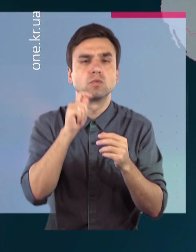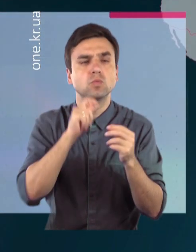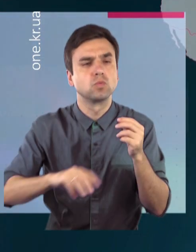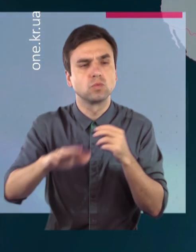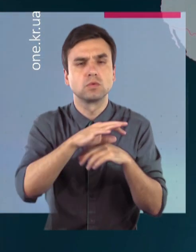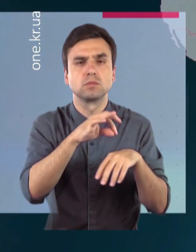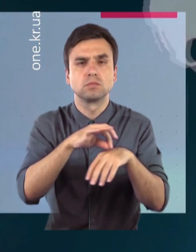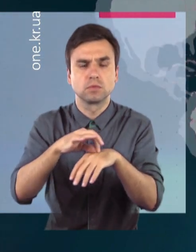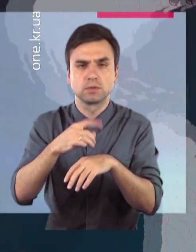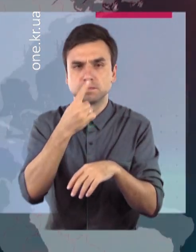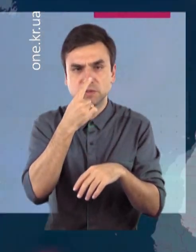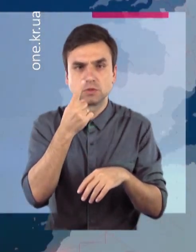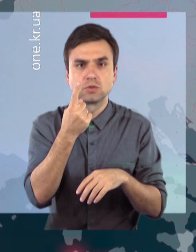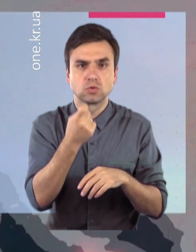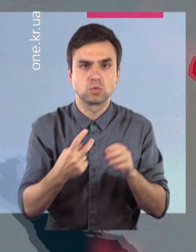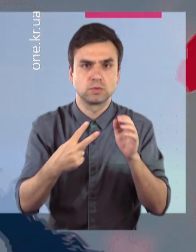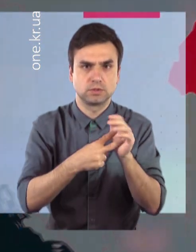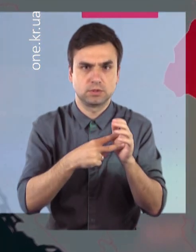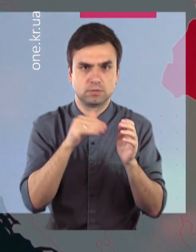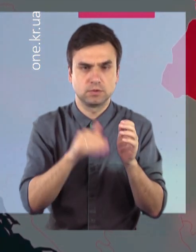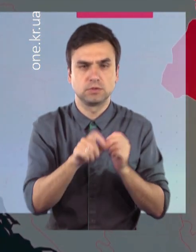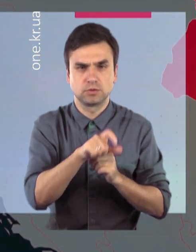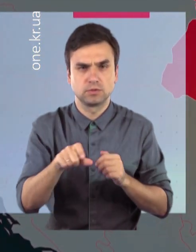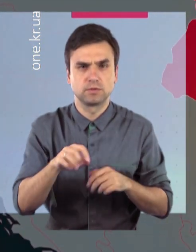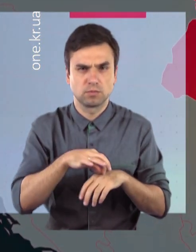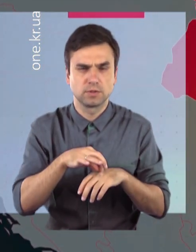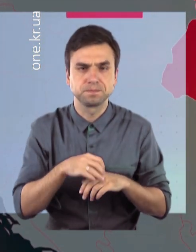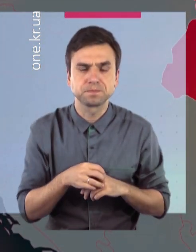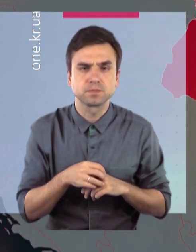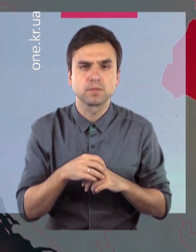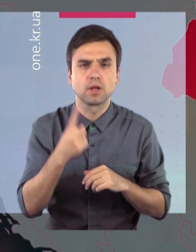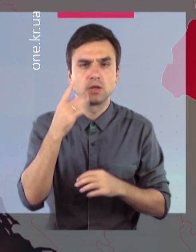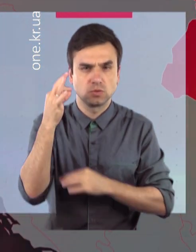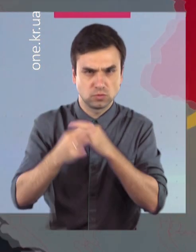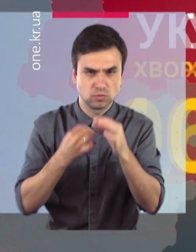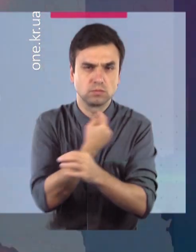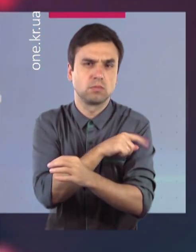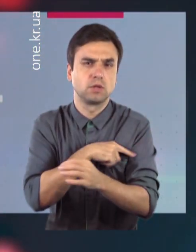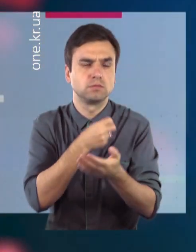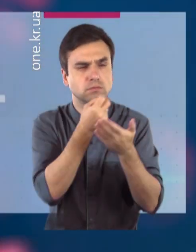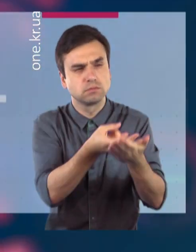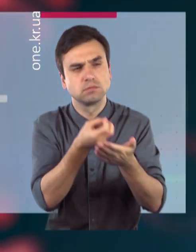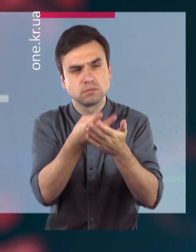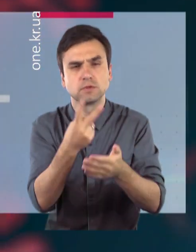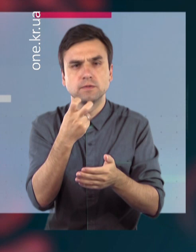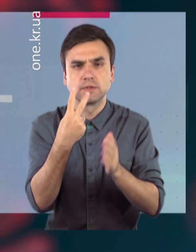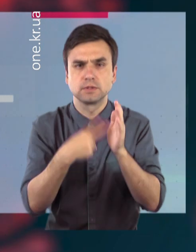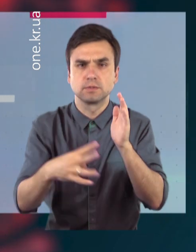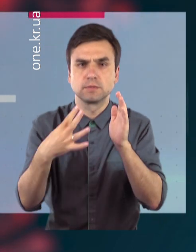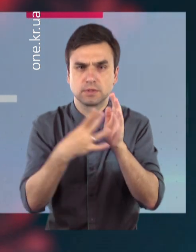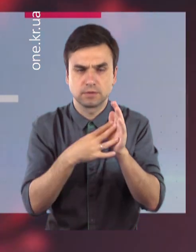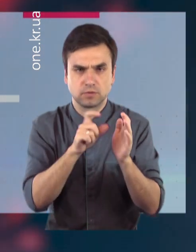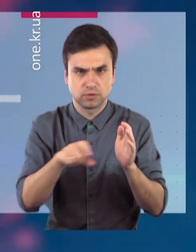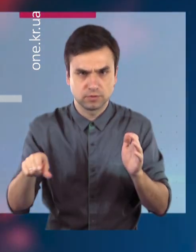становить майже 107 тисяч випадків. За минулу добу госпіталізували 279 людей, при цьому